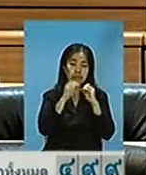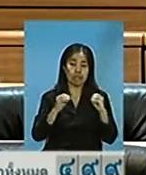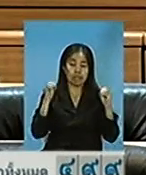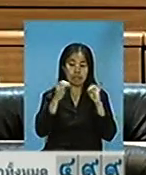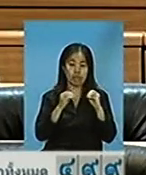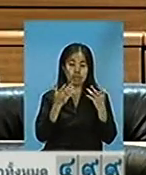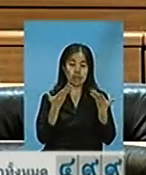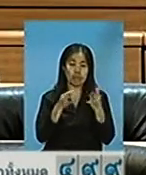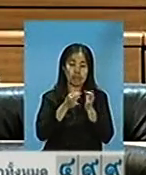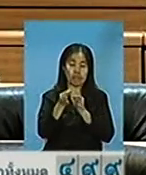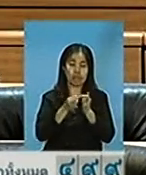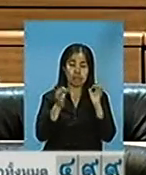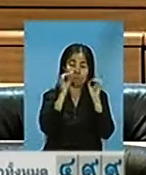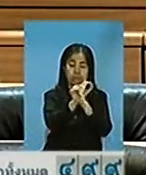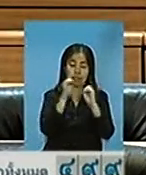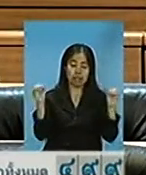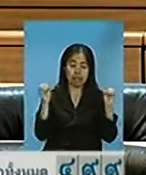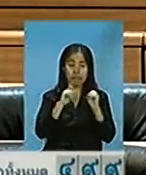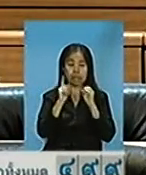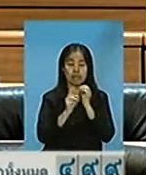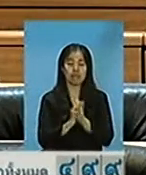ชี้แจงในที่ประชุมเลย